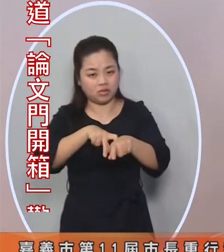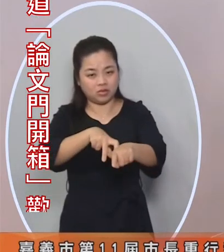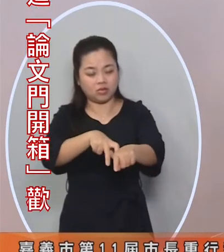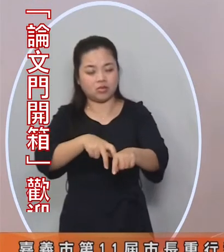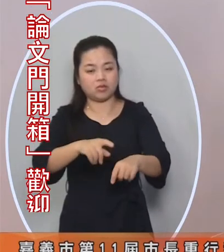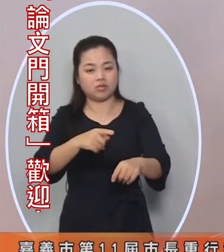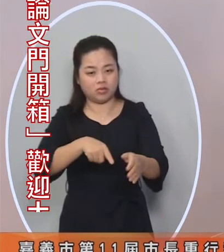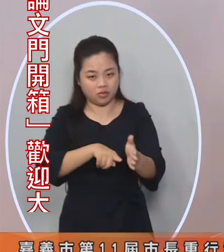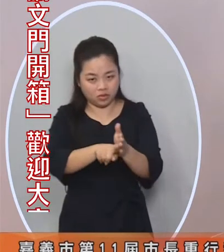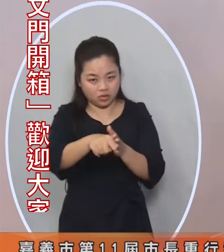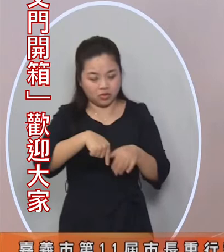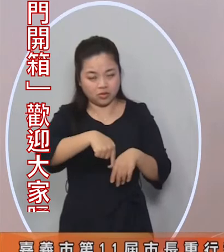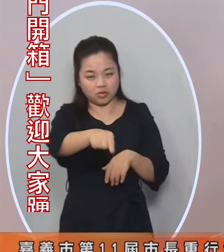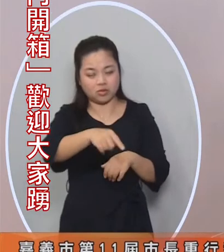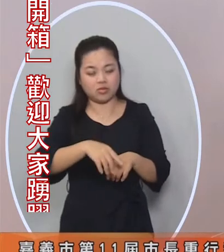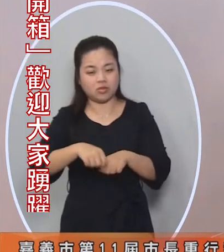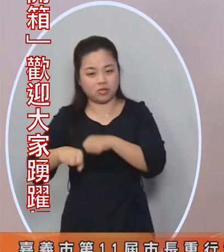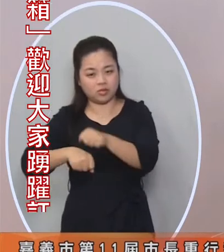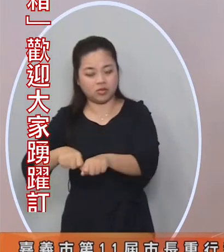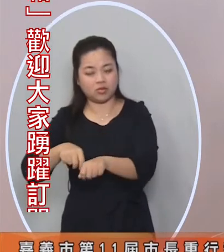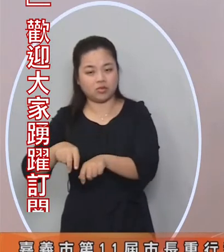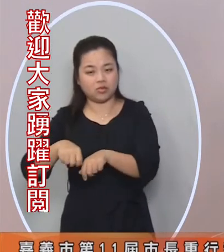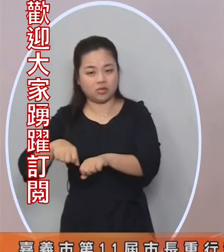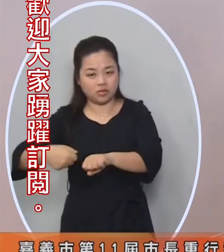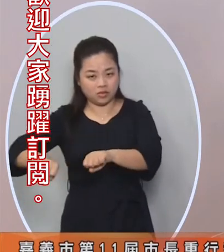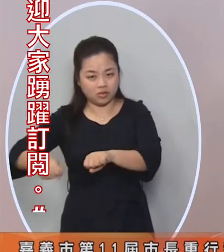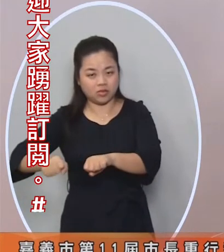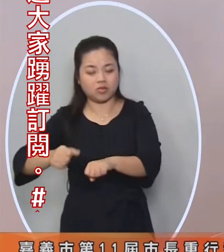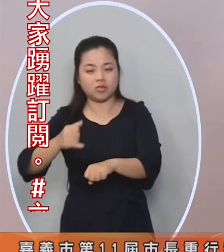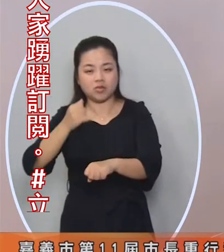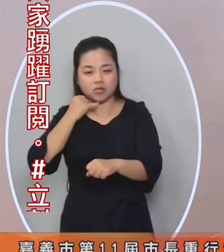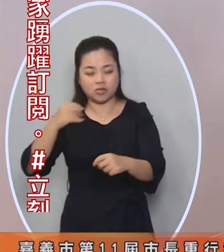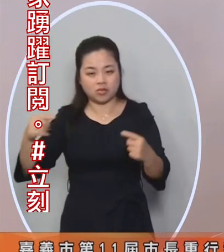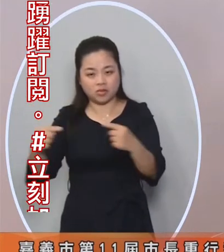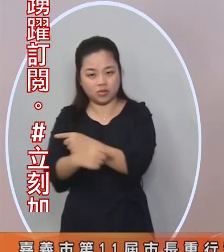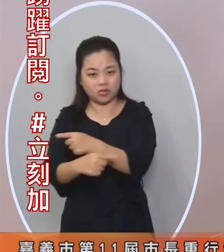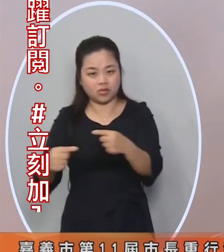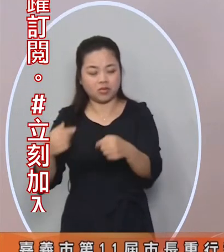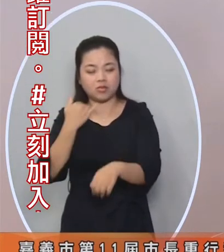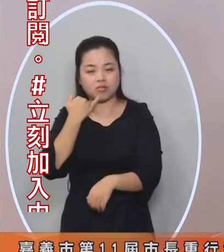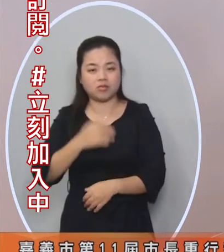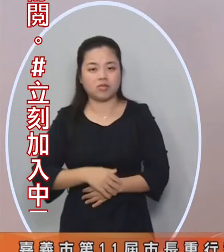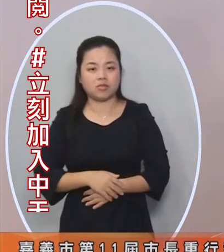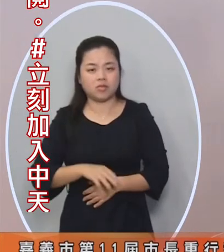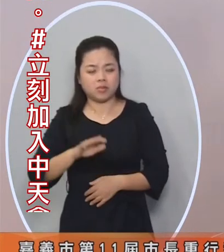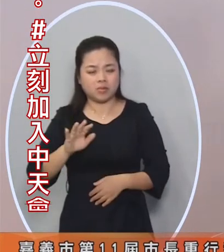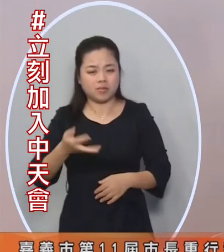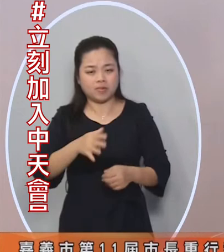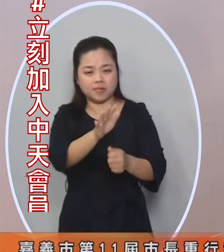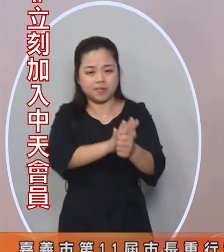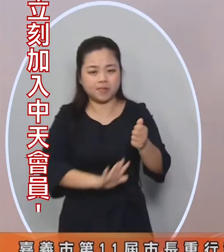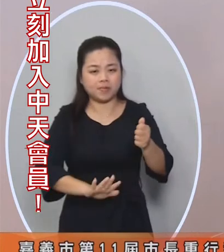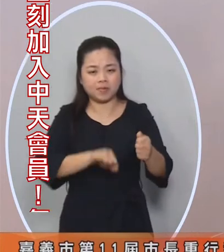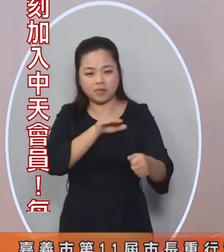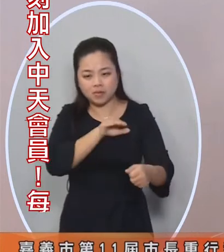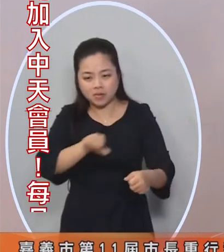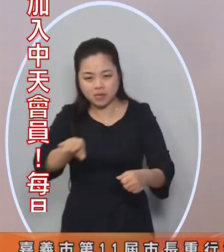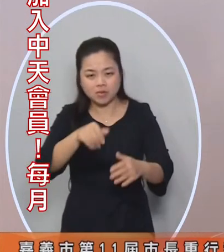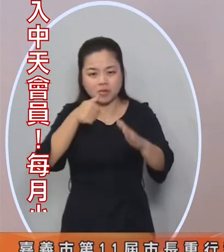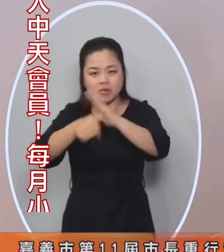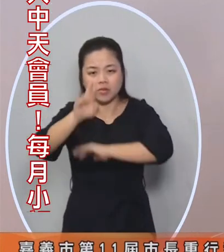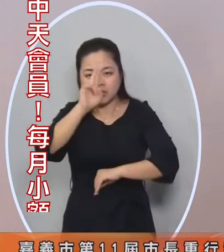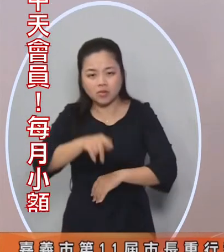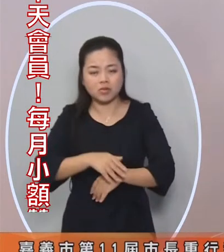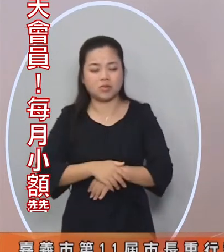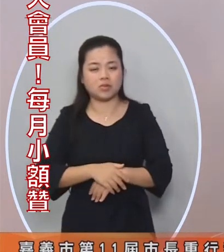单向通行，机踏车双向通行，虽然给骑士方便，却衍生汽车逆向误闯、大